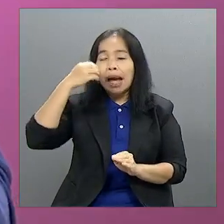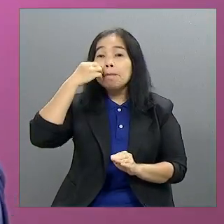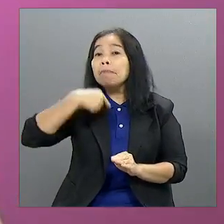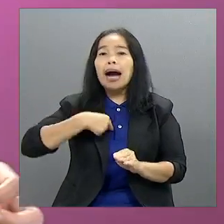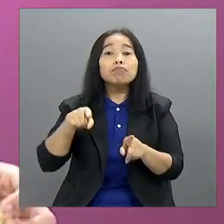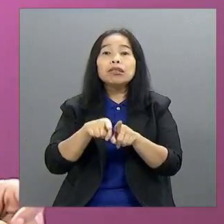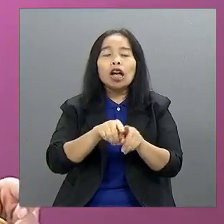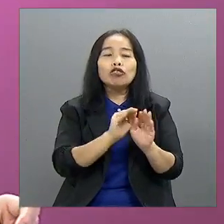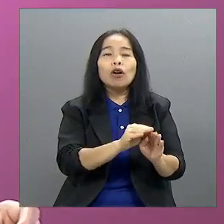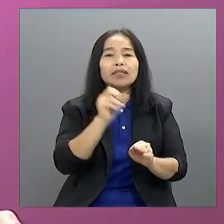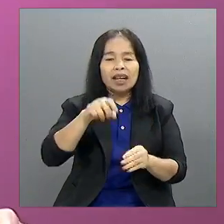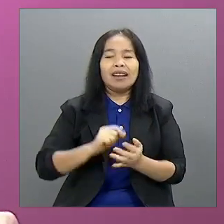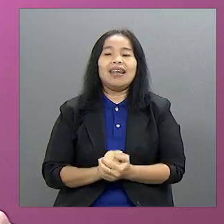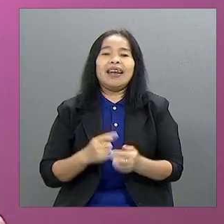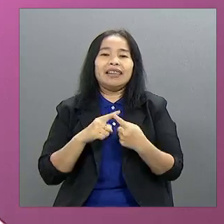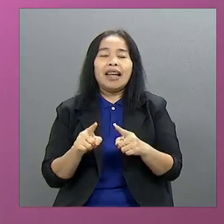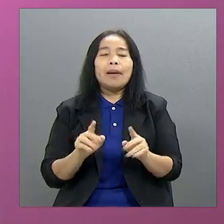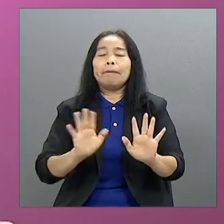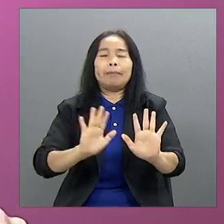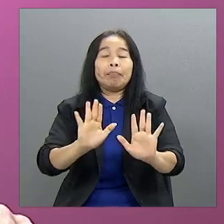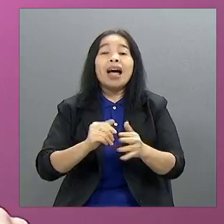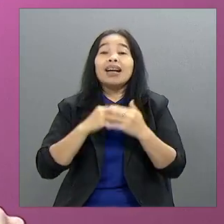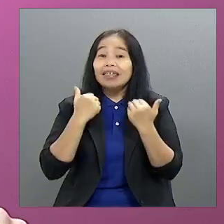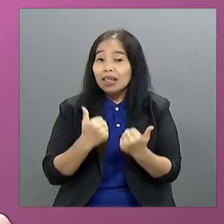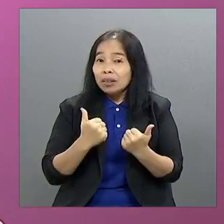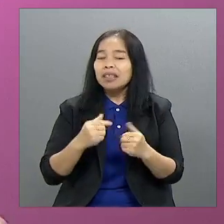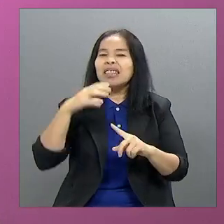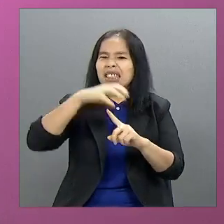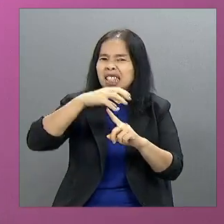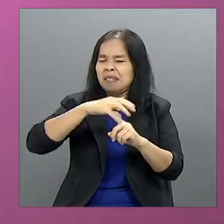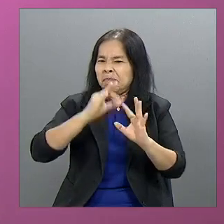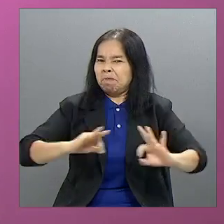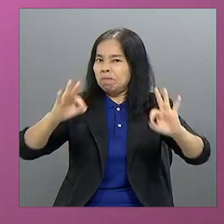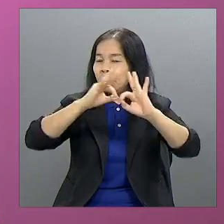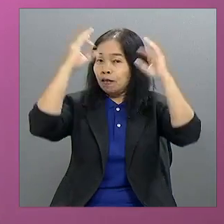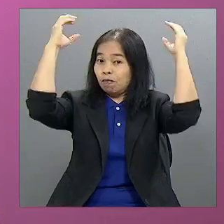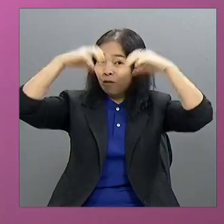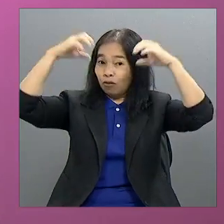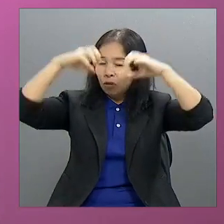มครับช่วงนี้ไม่ว่าจะอะไรก็ตามโดยเฉพาะเห็ดนะครับเห็ดก็ต้องดูดีๆถ้าจะเดินไปตามเก็